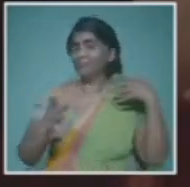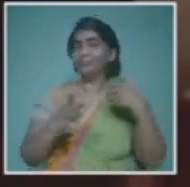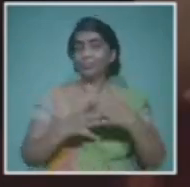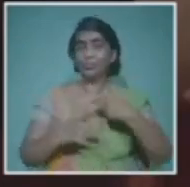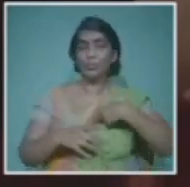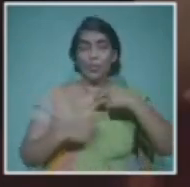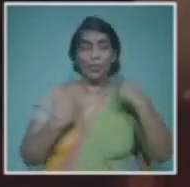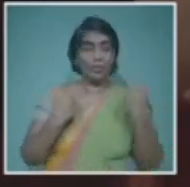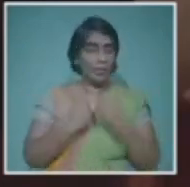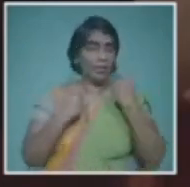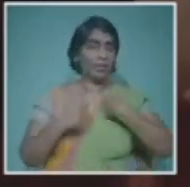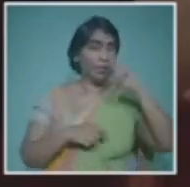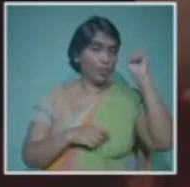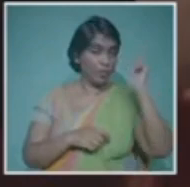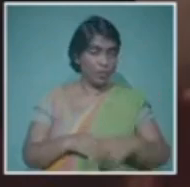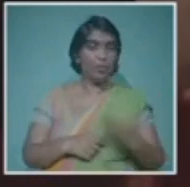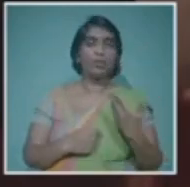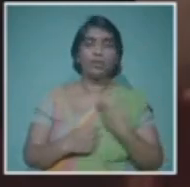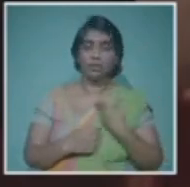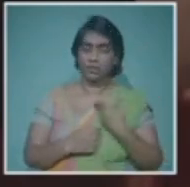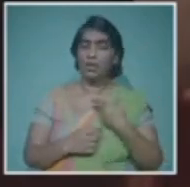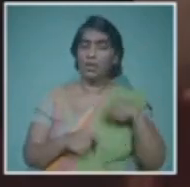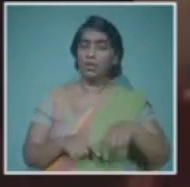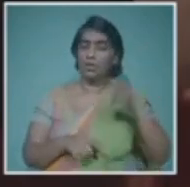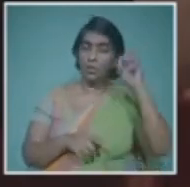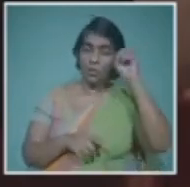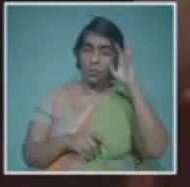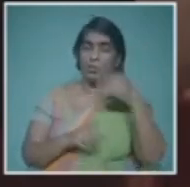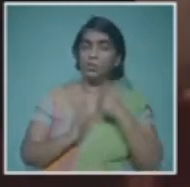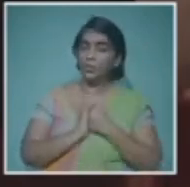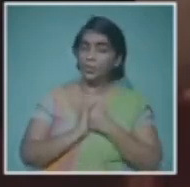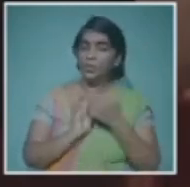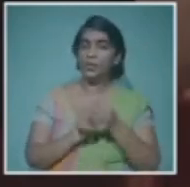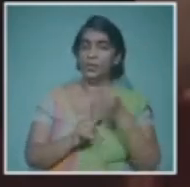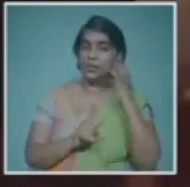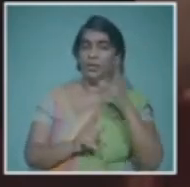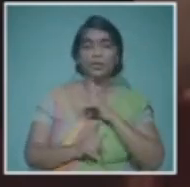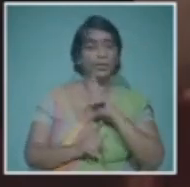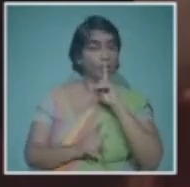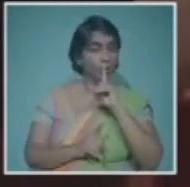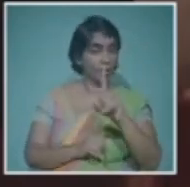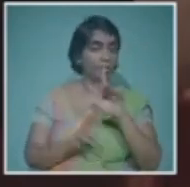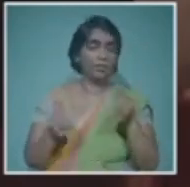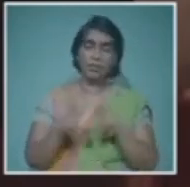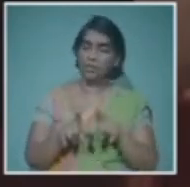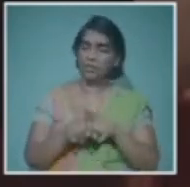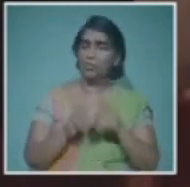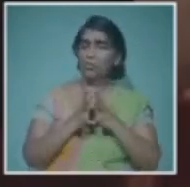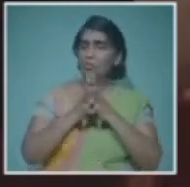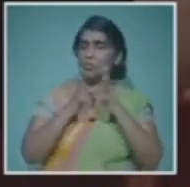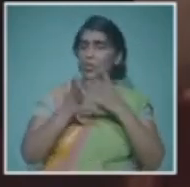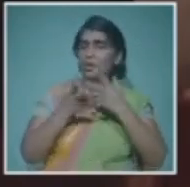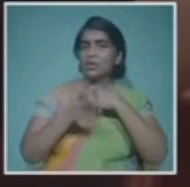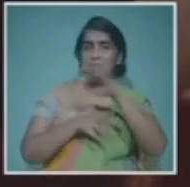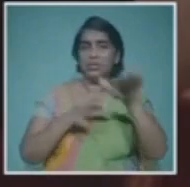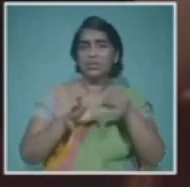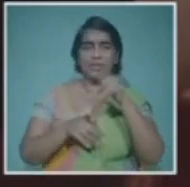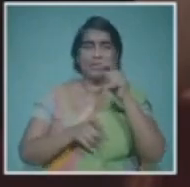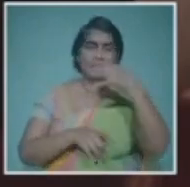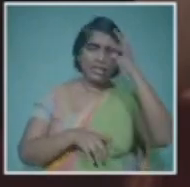ජයගන්නට අද උදේ ගරු ජනාධිපතිතුමා තා පැහැදිලිව කීවාසේ බහුවාර්ගික